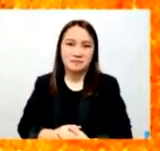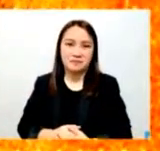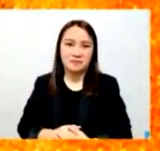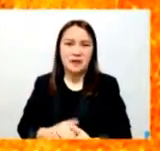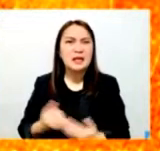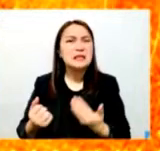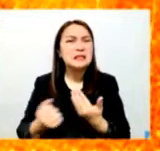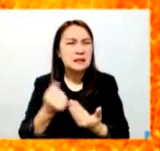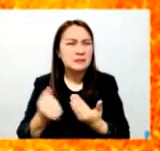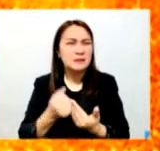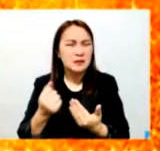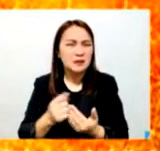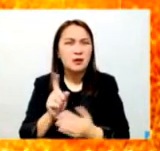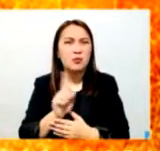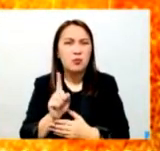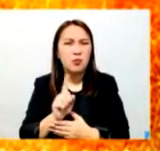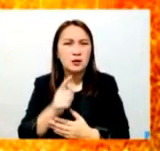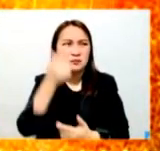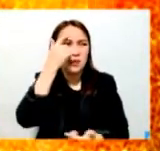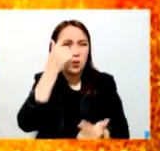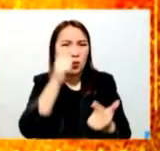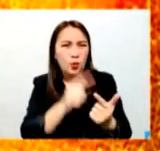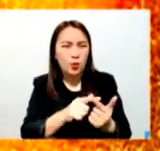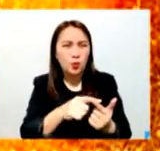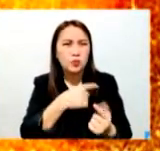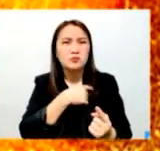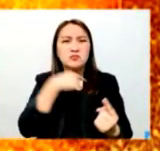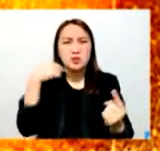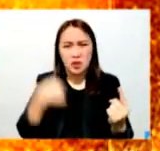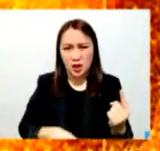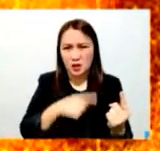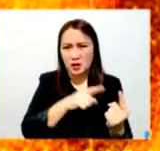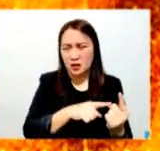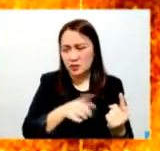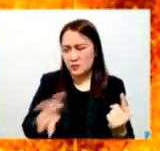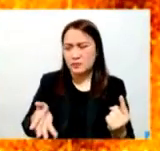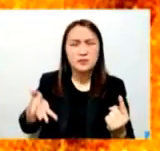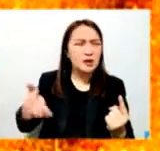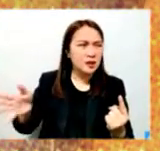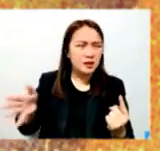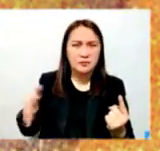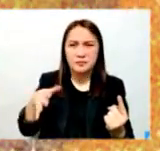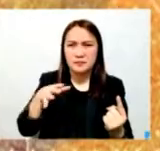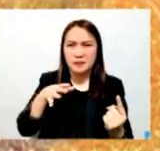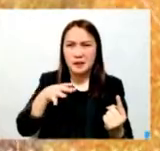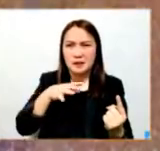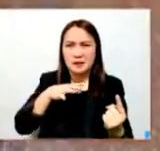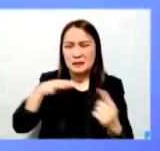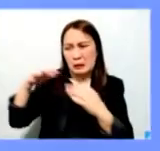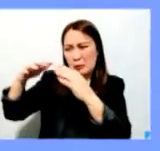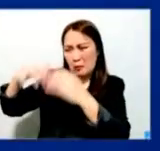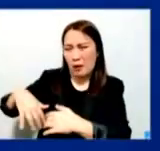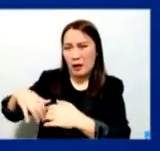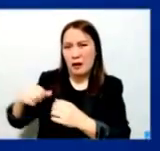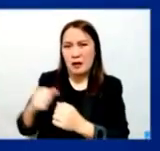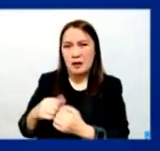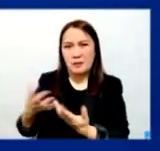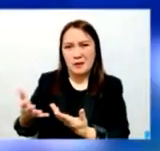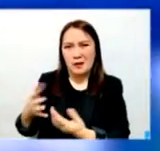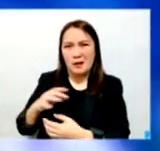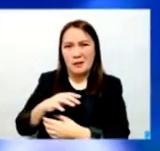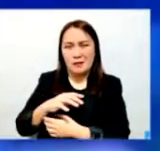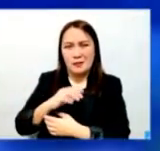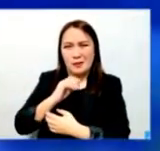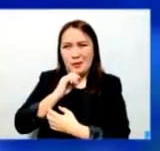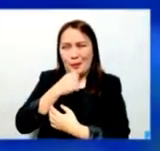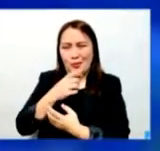ng China. Hayaan na lamang mabulok at magiba ang Sierra Madre. Ito raw ang dahilan kung bakit winawater cannon ng Chinese Coast Guard ang